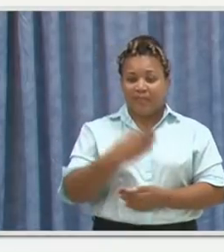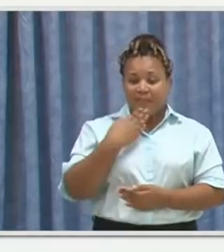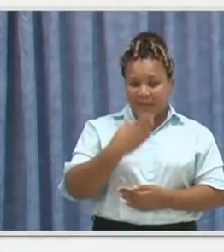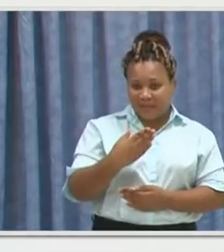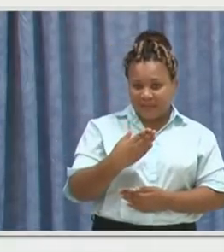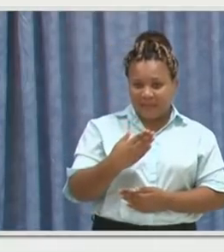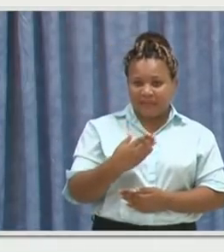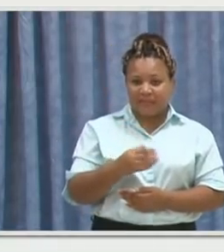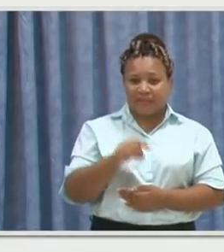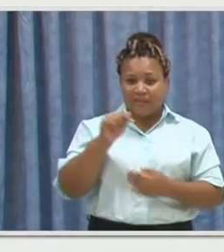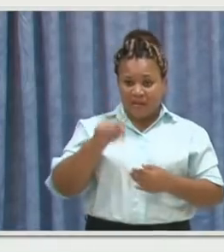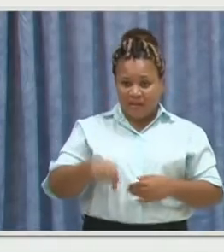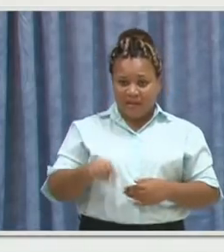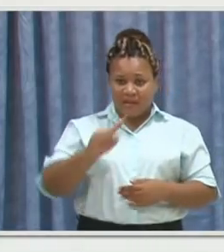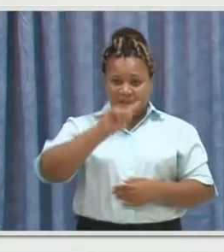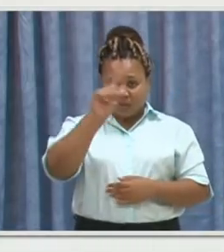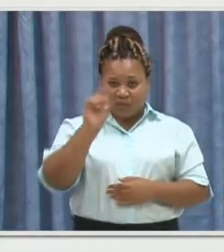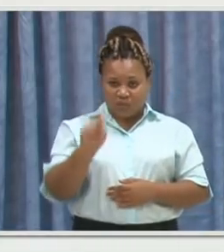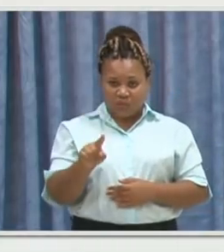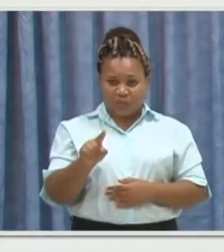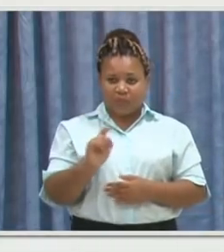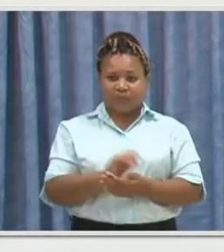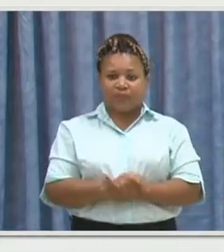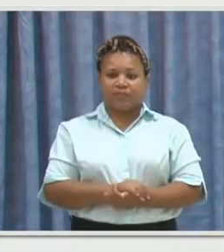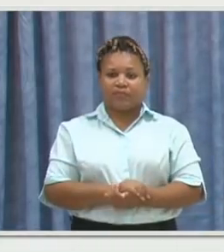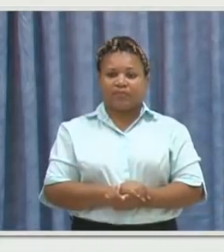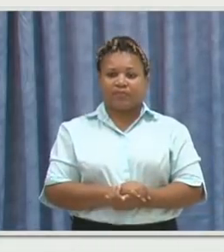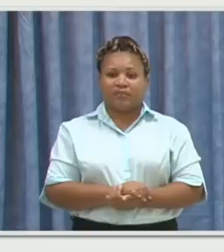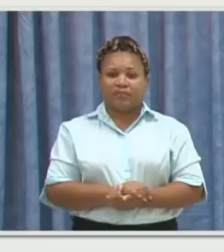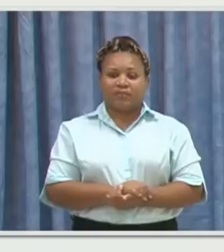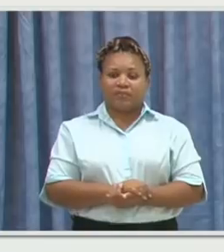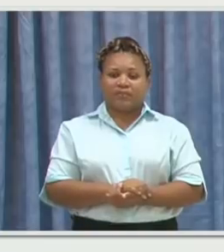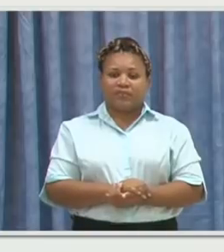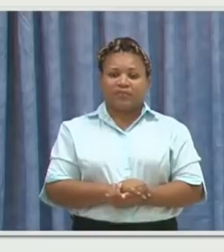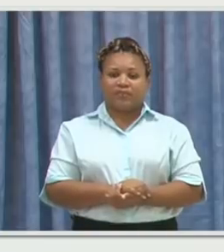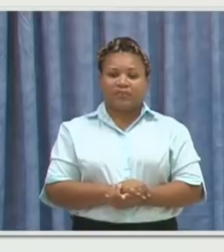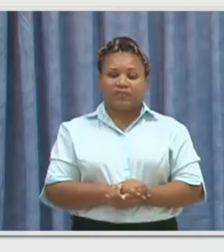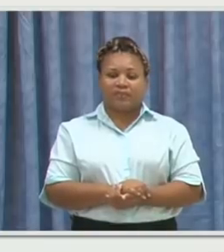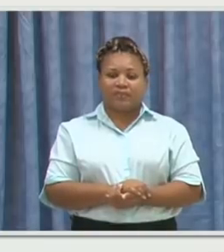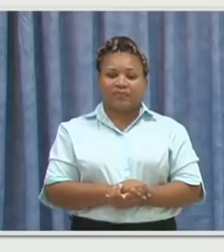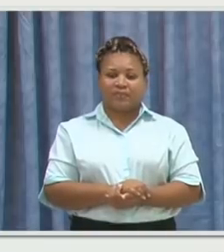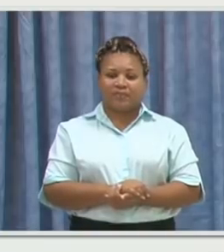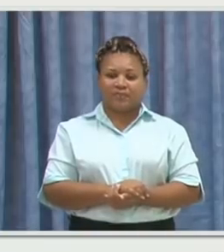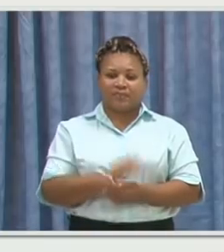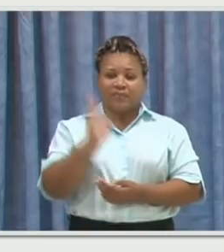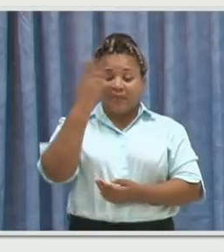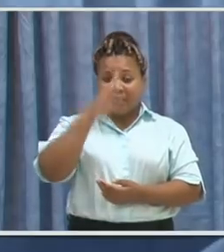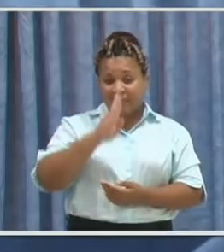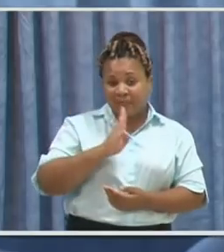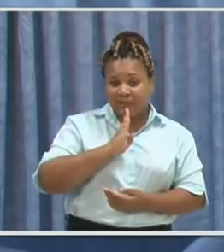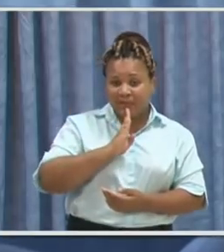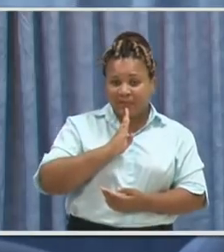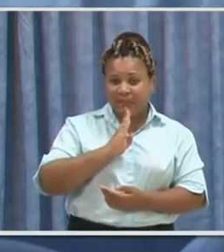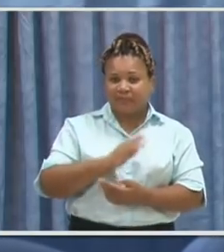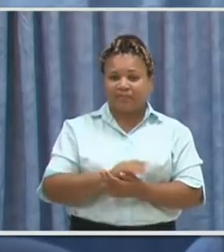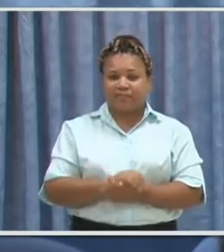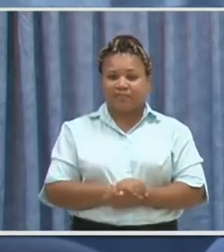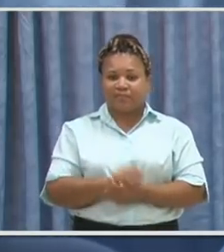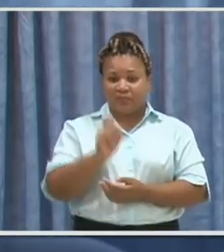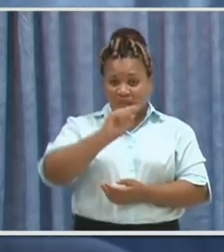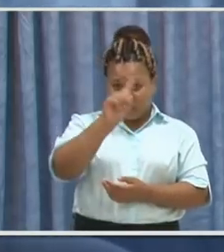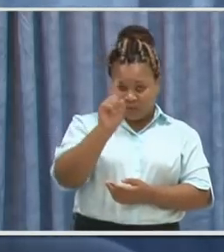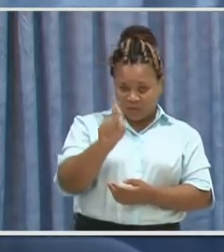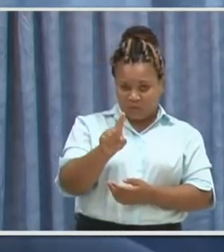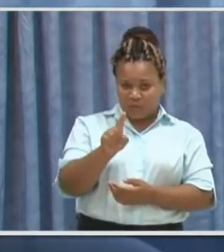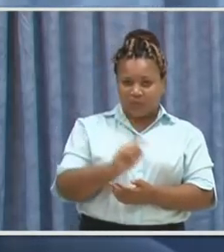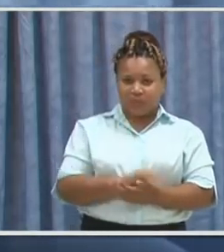Nous avons une première question pour Clive. Bonjour. Bon après-midi, docteur. Clive Camille, très nécessaire. Peut-être un